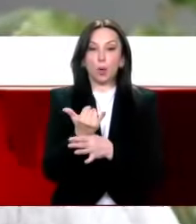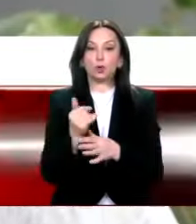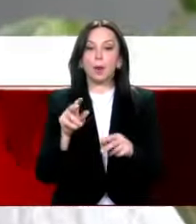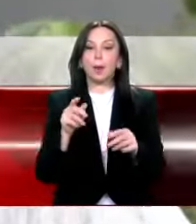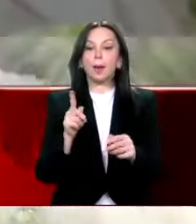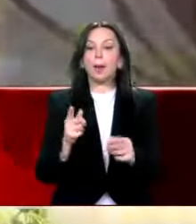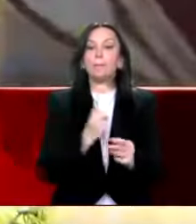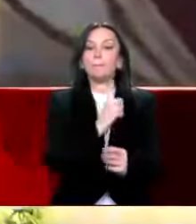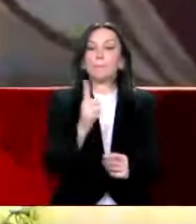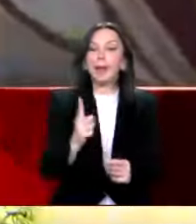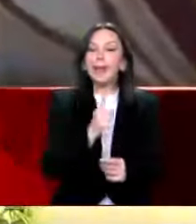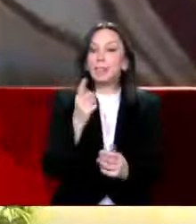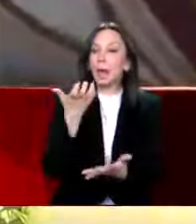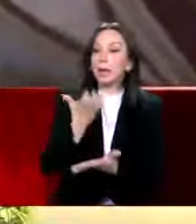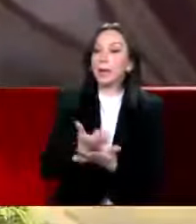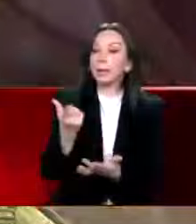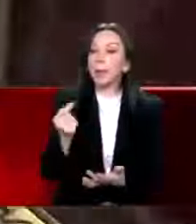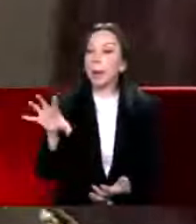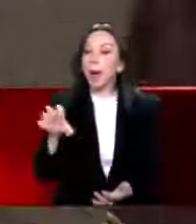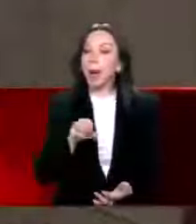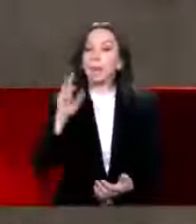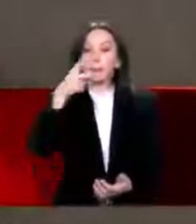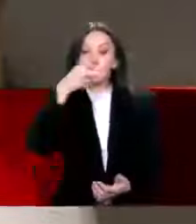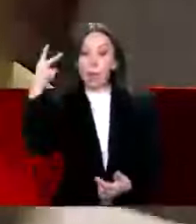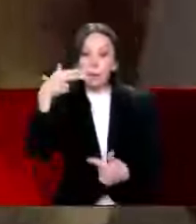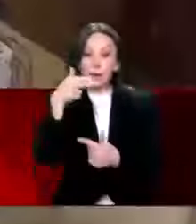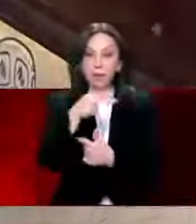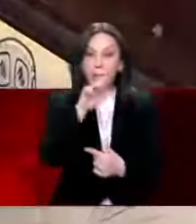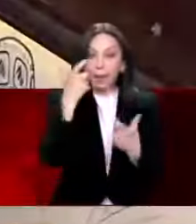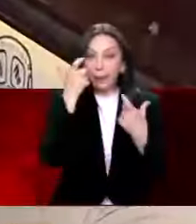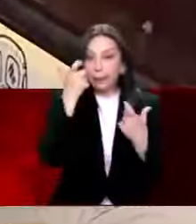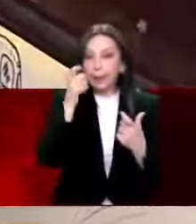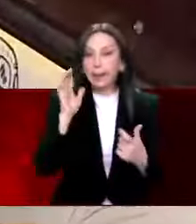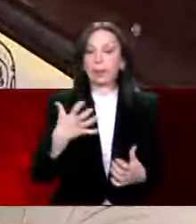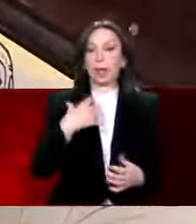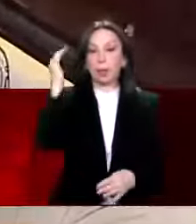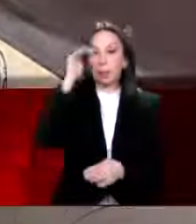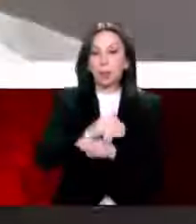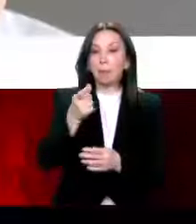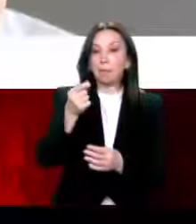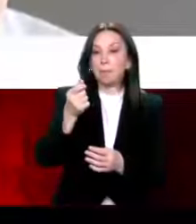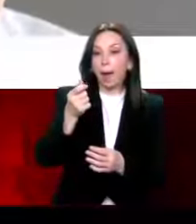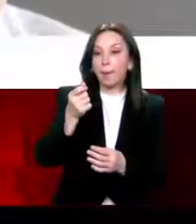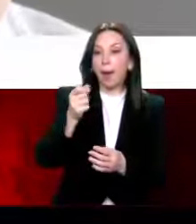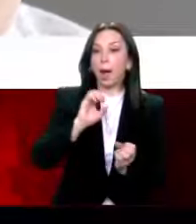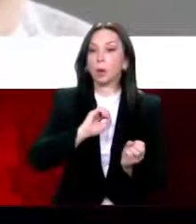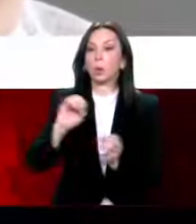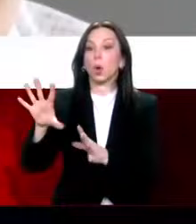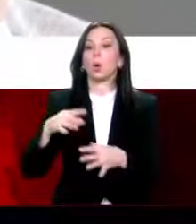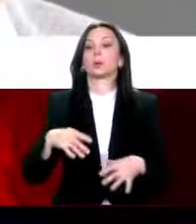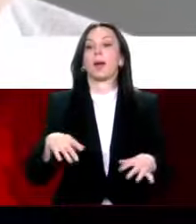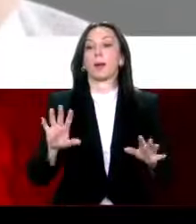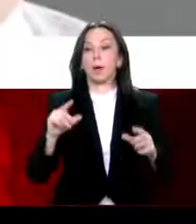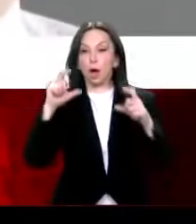kayıt parası almaz. O yüzden sahte ajanslara dikkat edin. Şöhret olayım derken para kaptırmayın. Fotoğraf parası, audition